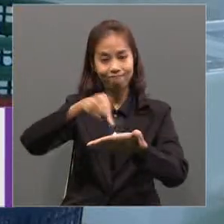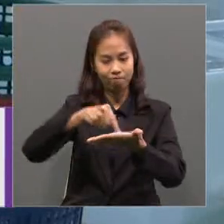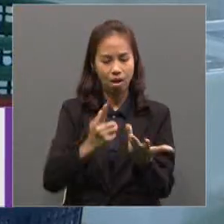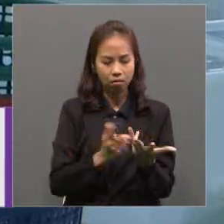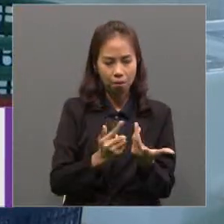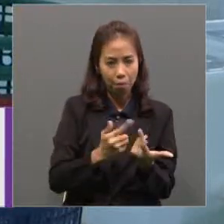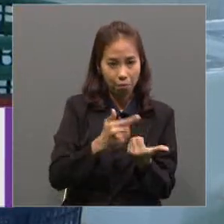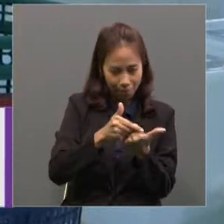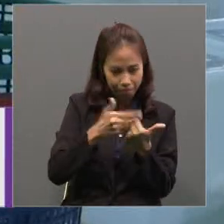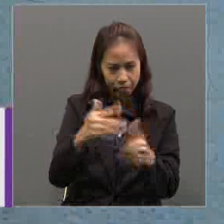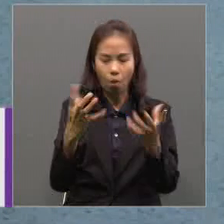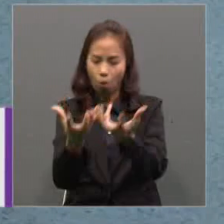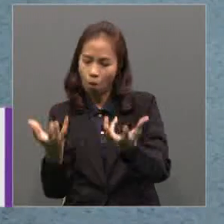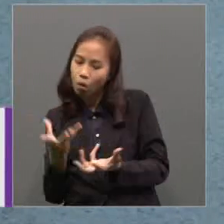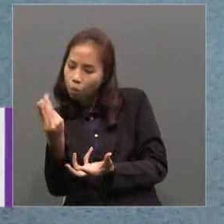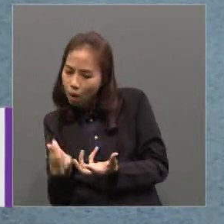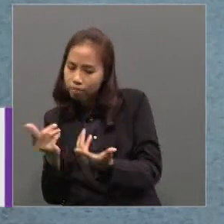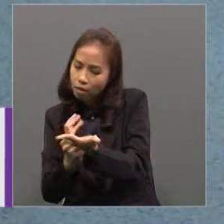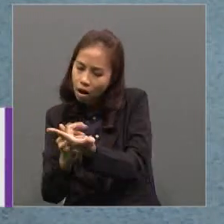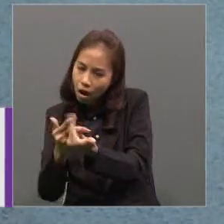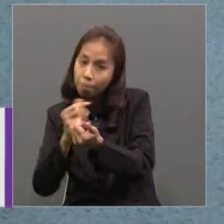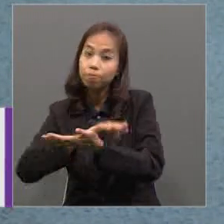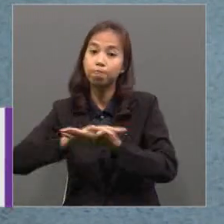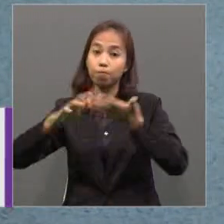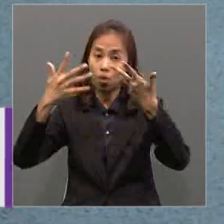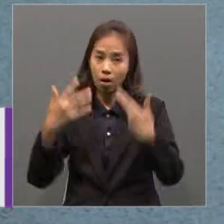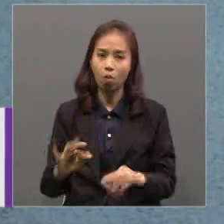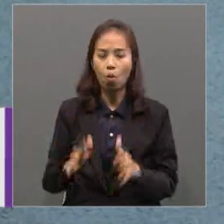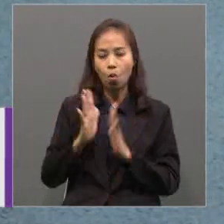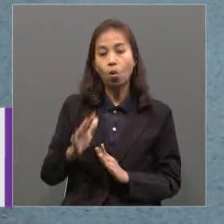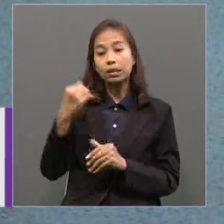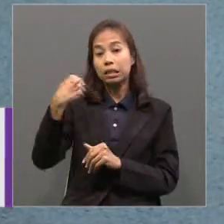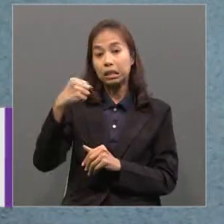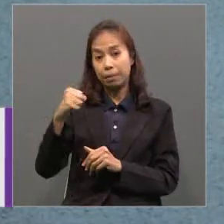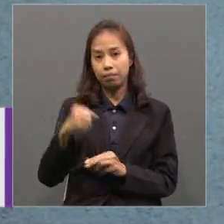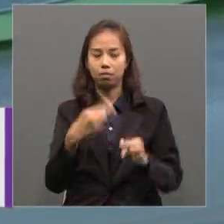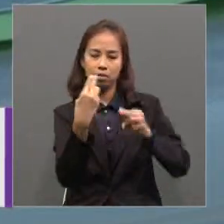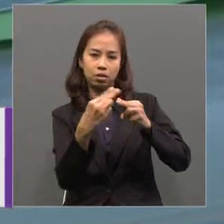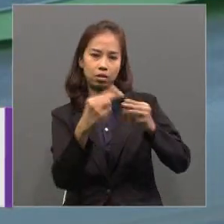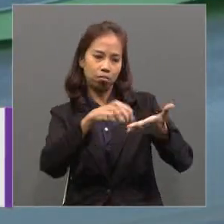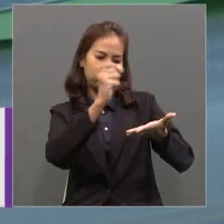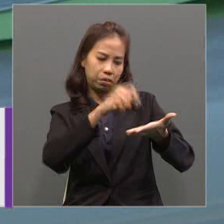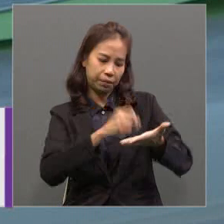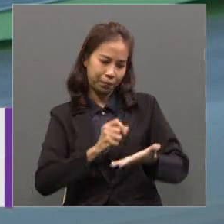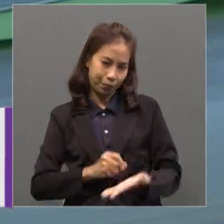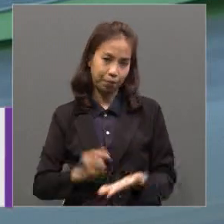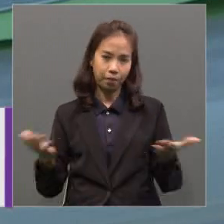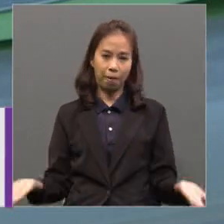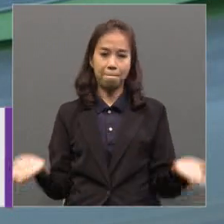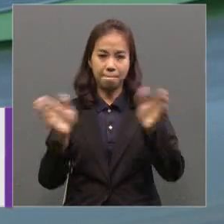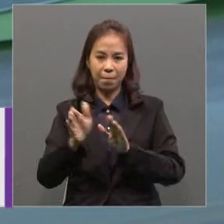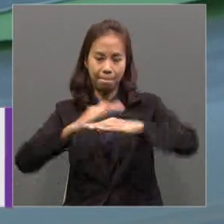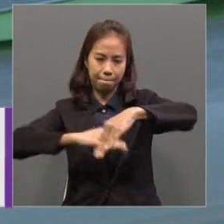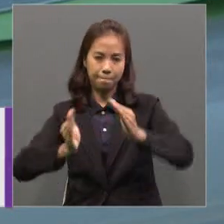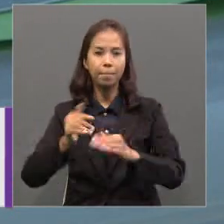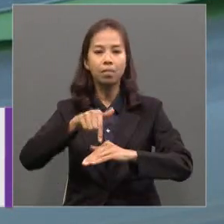างเมื่อตรวจนับเสร็จเรียบร้อยแล้วเจ้าหน้าที่ทั้ง10คนก็จะลงชื่อรับทราบปิดผนึกอุปกรณ์ก่อนจัดเก็บเอาไ